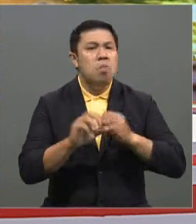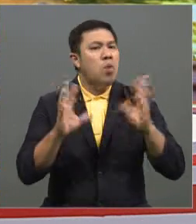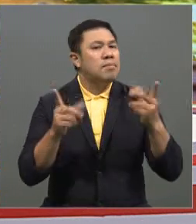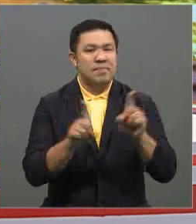ด้วยค่ะ